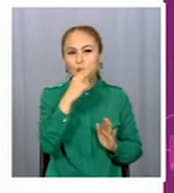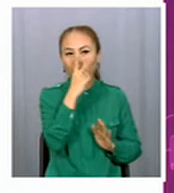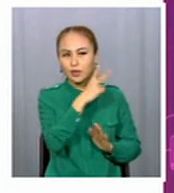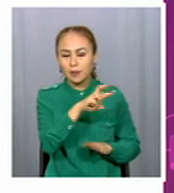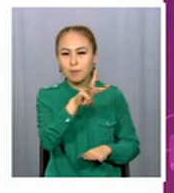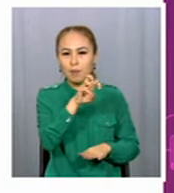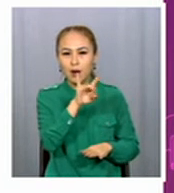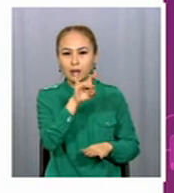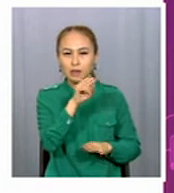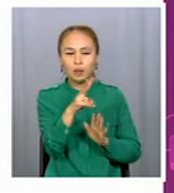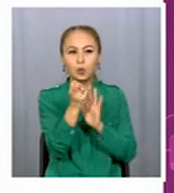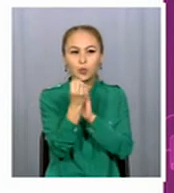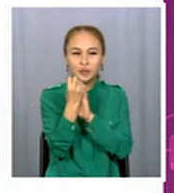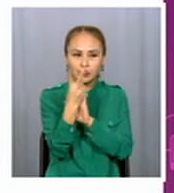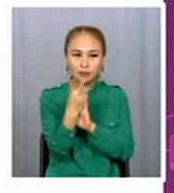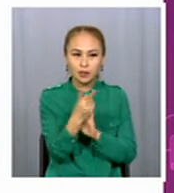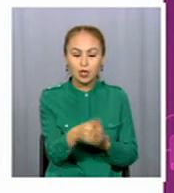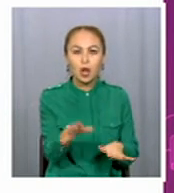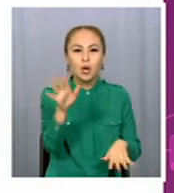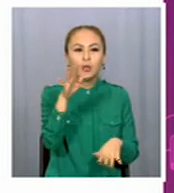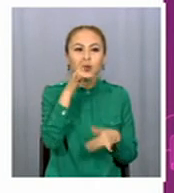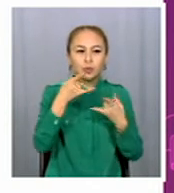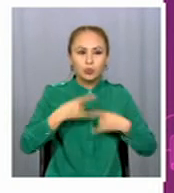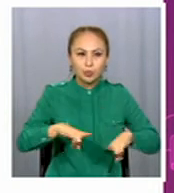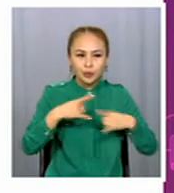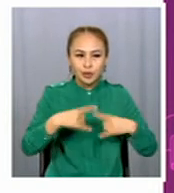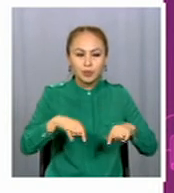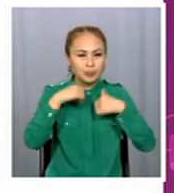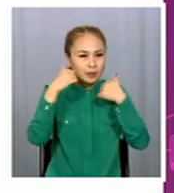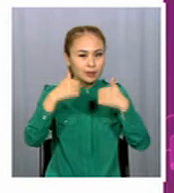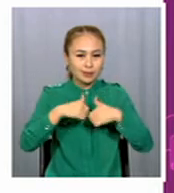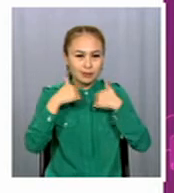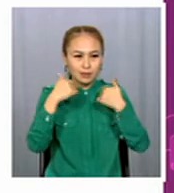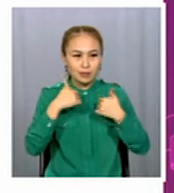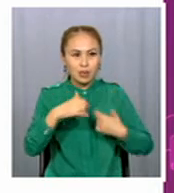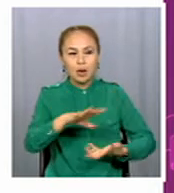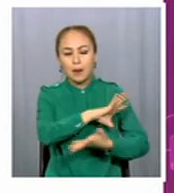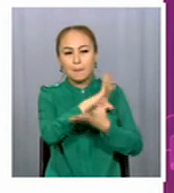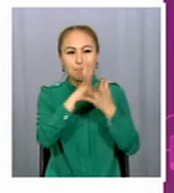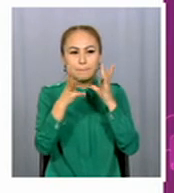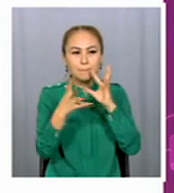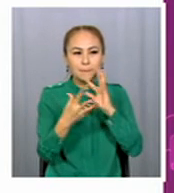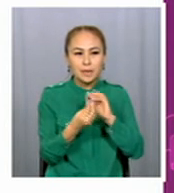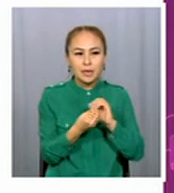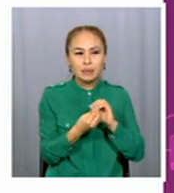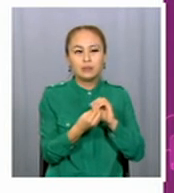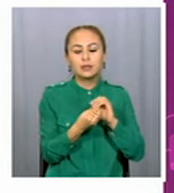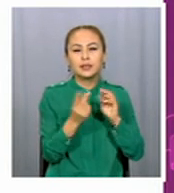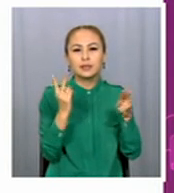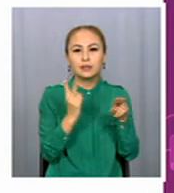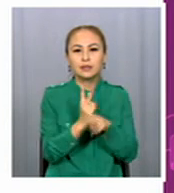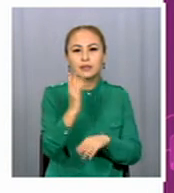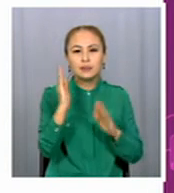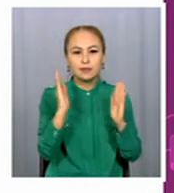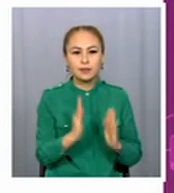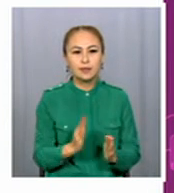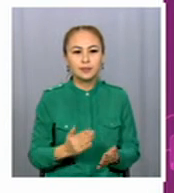Марал 12, төлдері белгісіз. Маралға қарағанда 2 есе